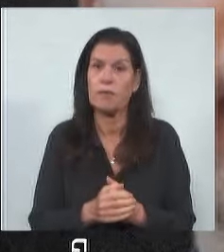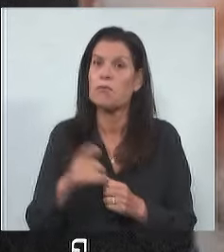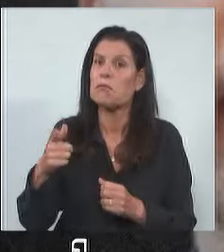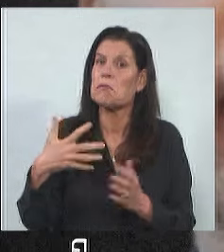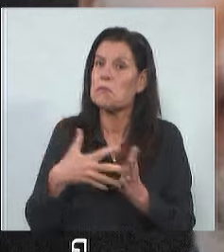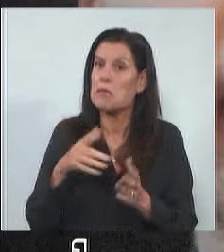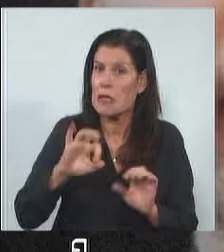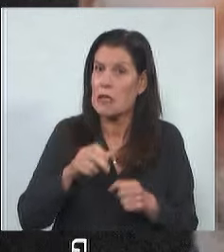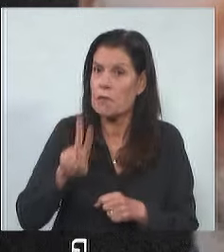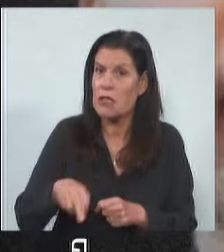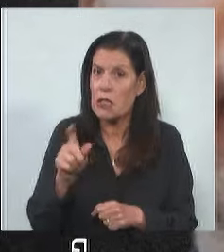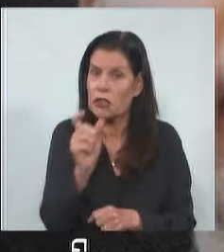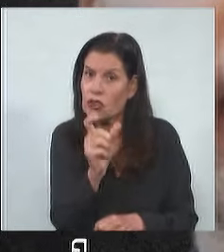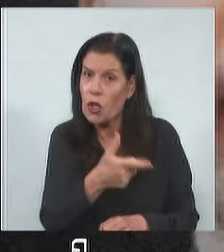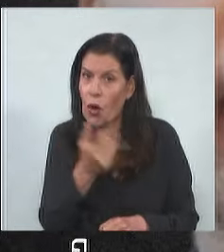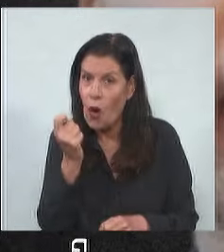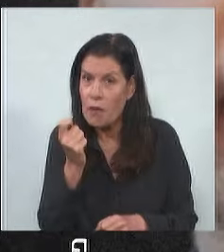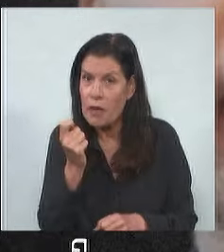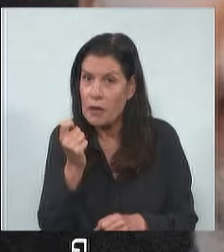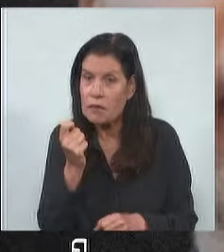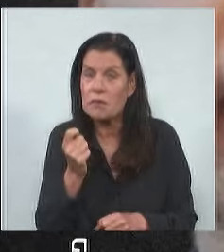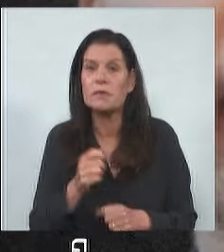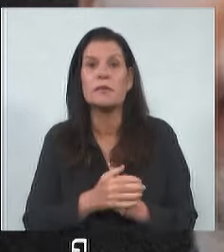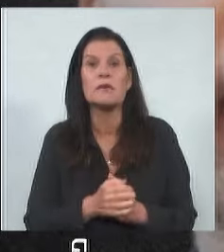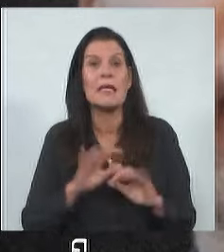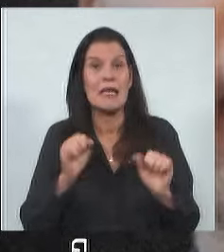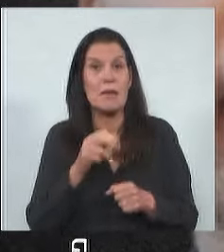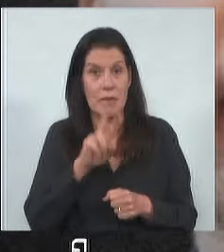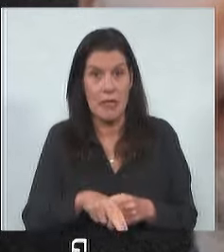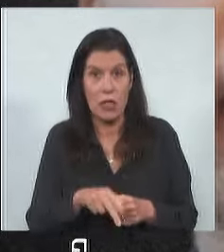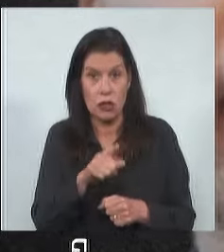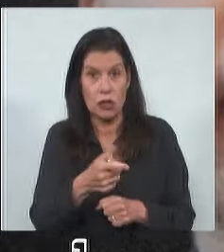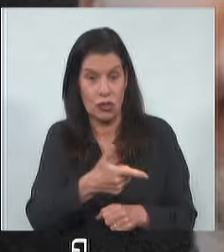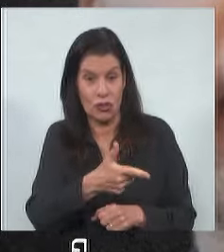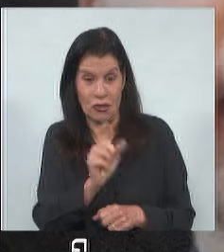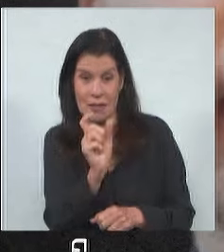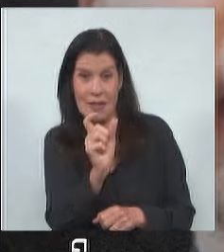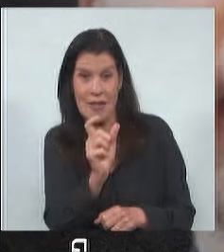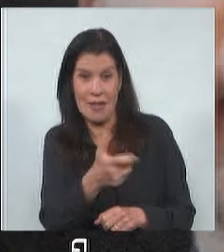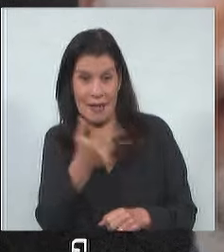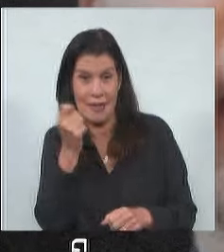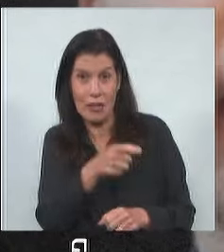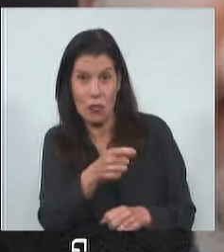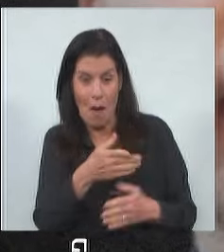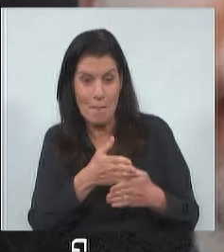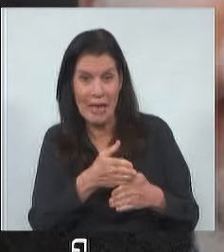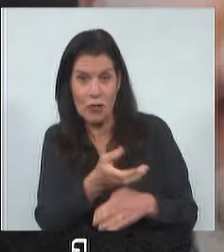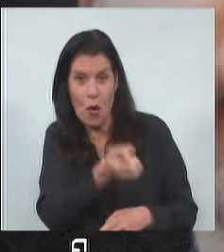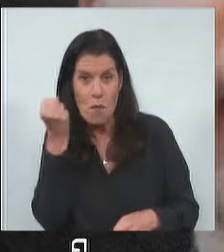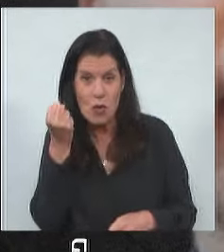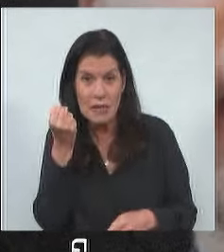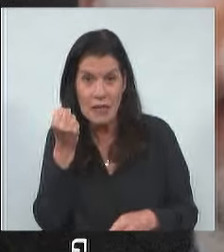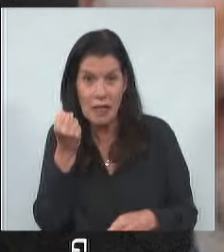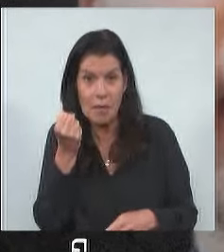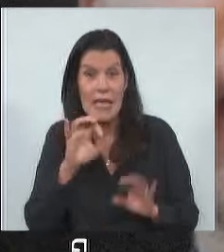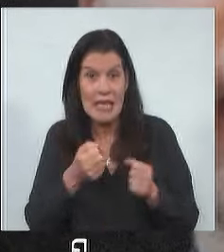והעבירו את זה לקבת בית החולים. באירוע ירי, אם יש כליים שמוציאים מהגופה במהלך ניתוח, מעבירים את זה לקבת בית החולים שמעדכן את